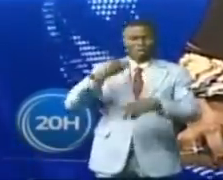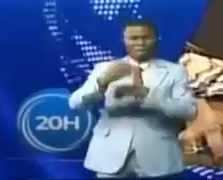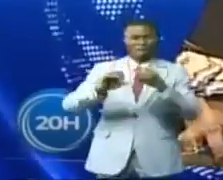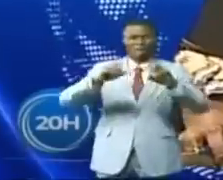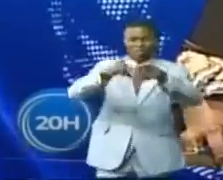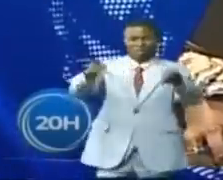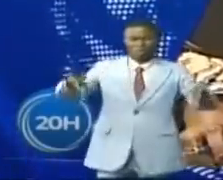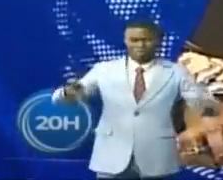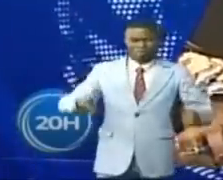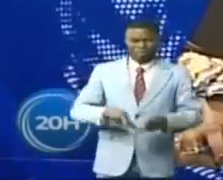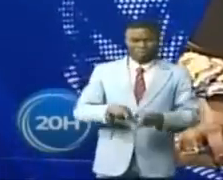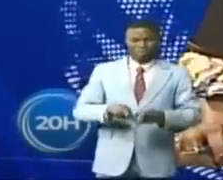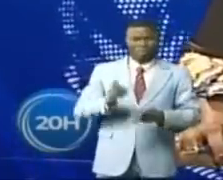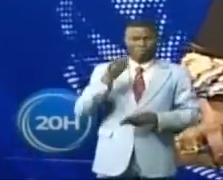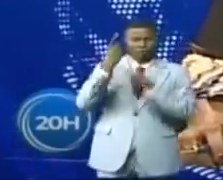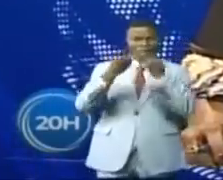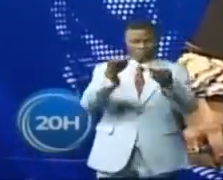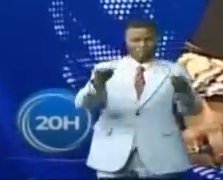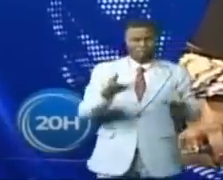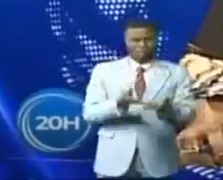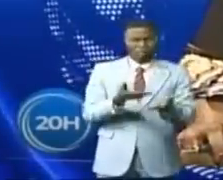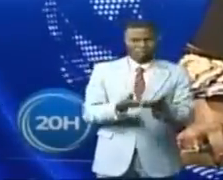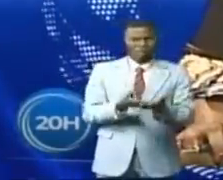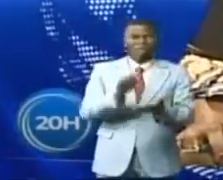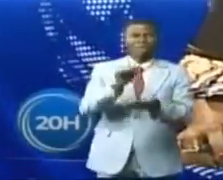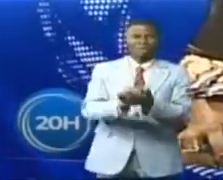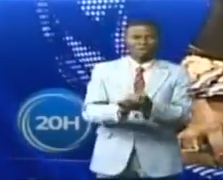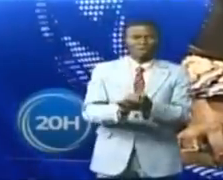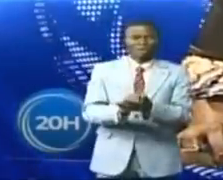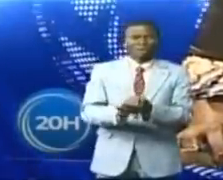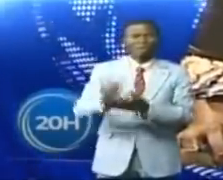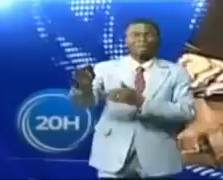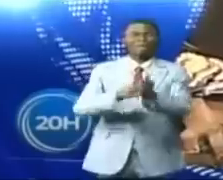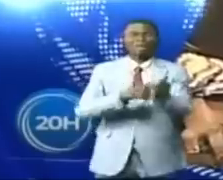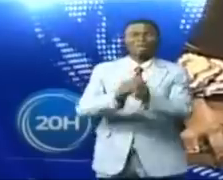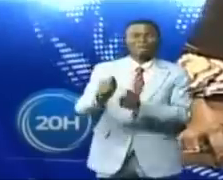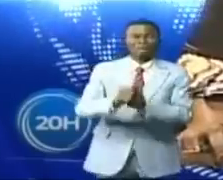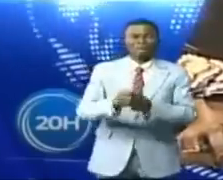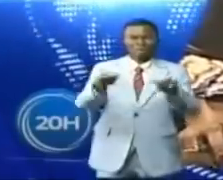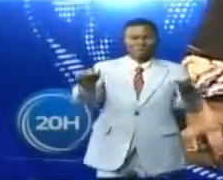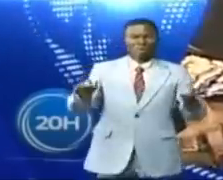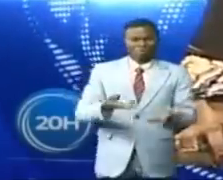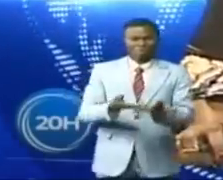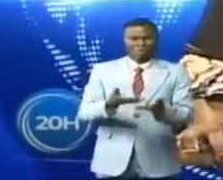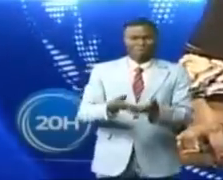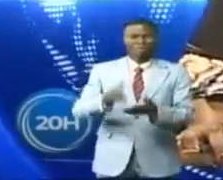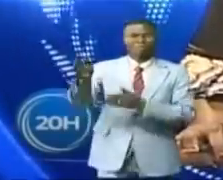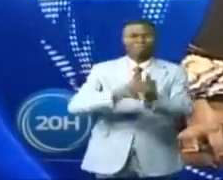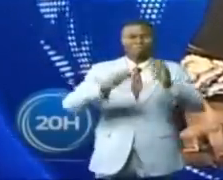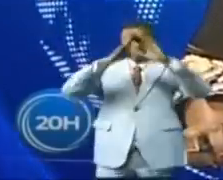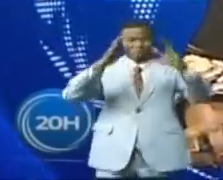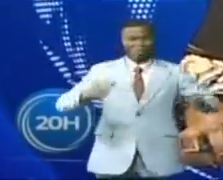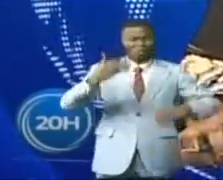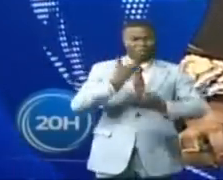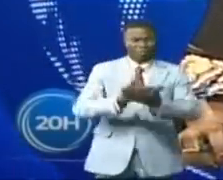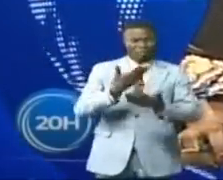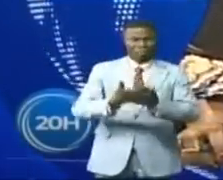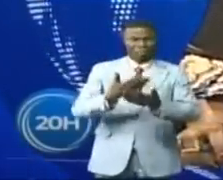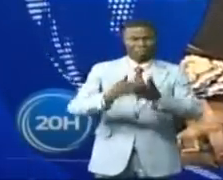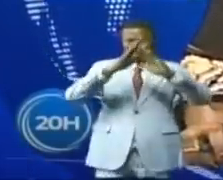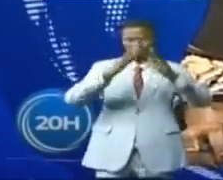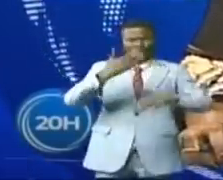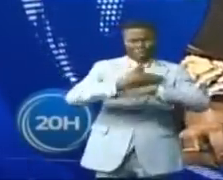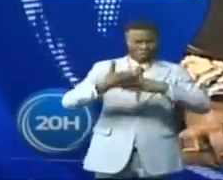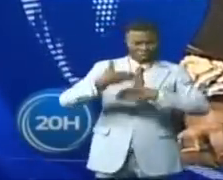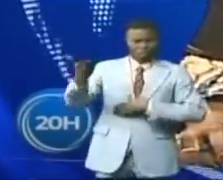foncières lors de la descente sur le site. Il s'agit de l'expropriation de ce site et la destruction sans délai de toutes les